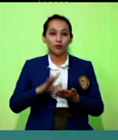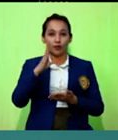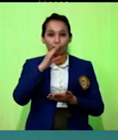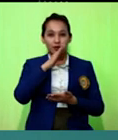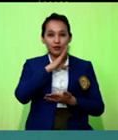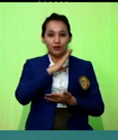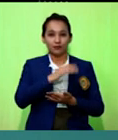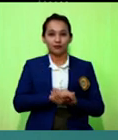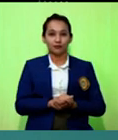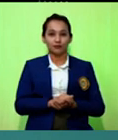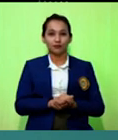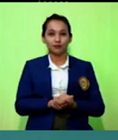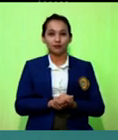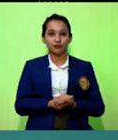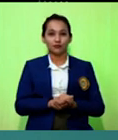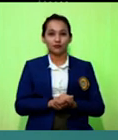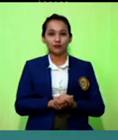ulgurdingizmi?